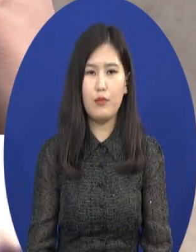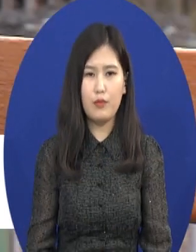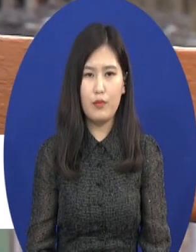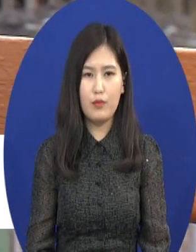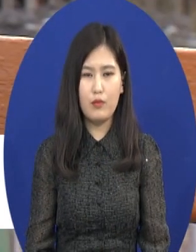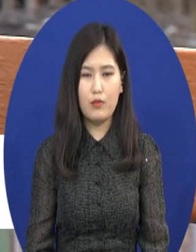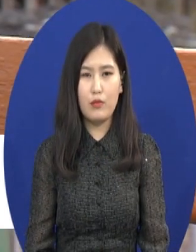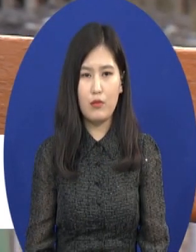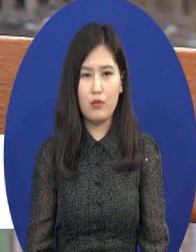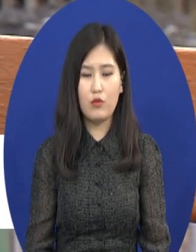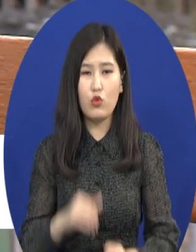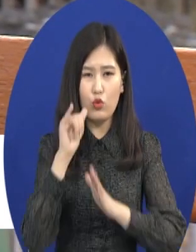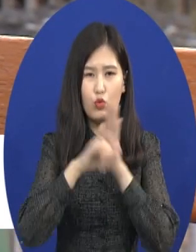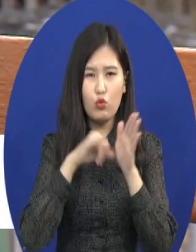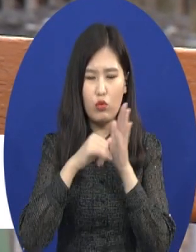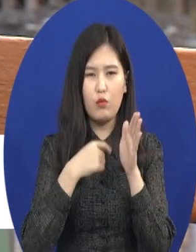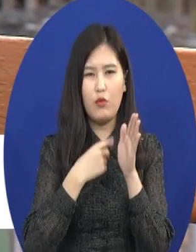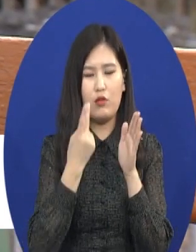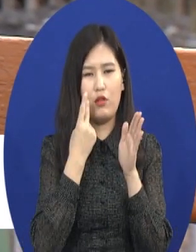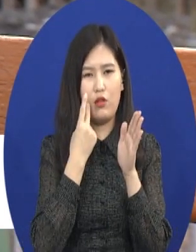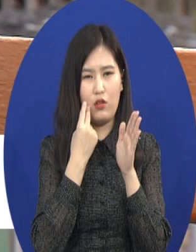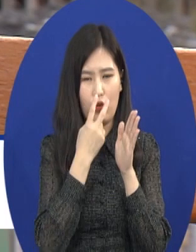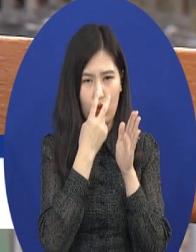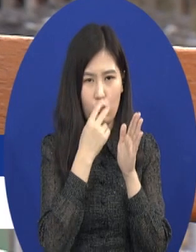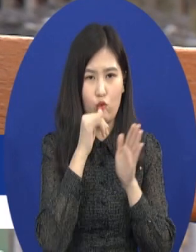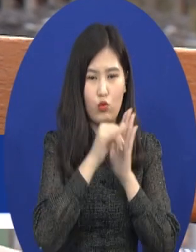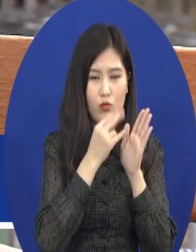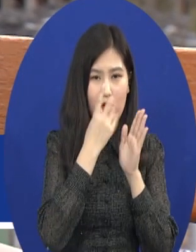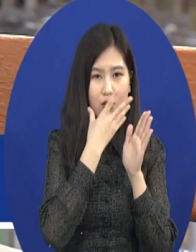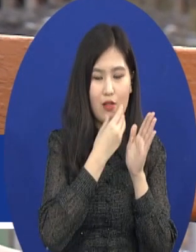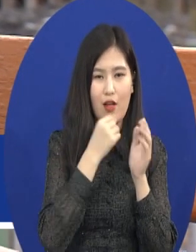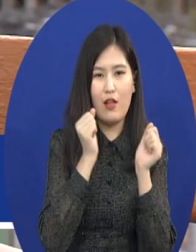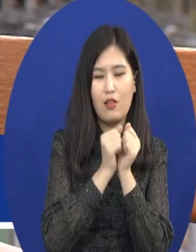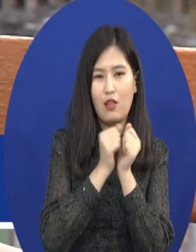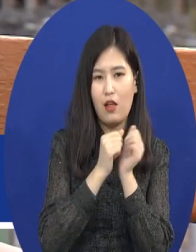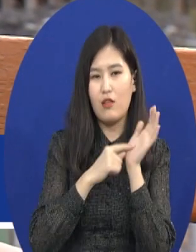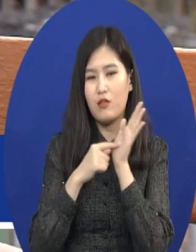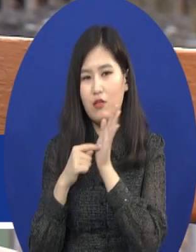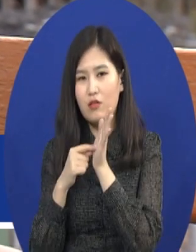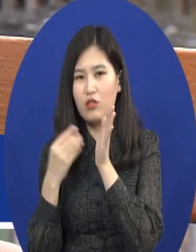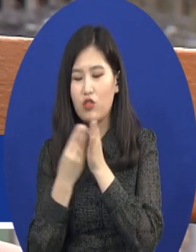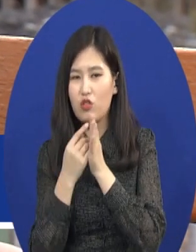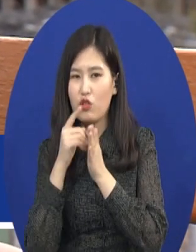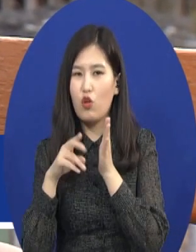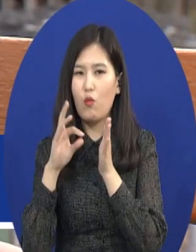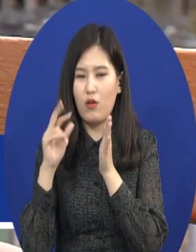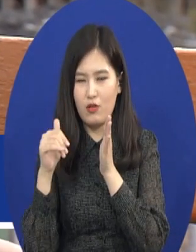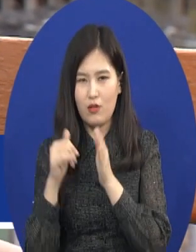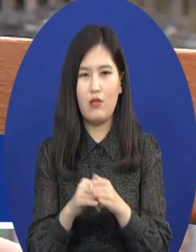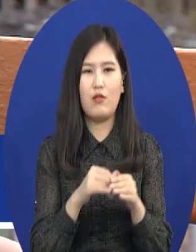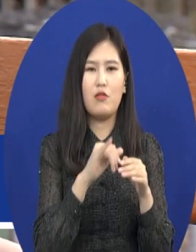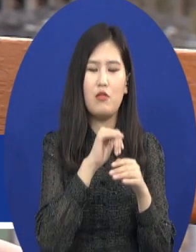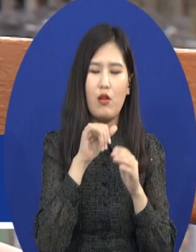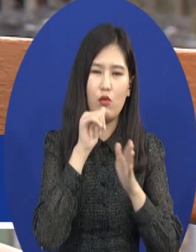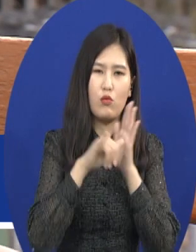нартаа сонирхуулаа тий. Одоо энэ дэр ийм бай, тэгвэл ийм бай гэж зарим нэг үйлдэлүүдийг одоо ингээд бие биендээ гаргах ч юм уу тий. Сургуулийн орчин